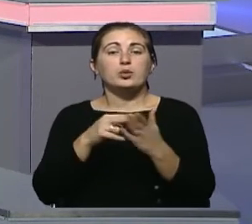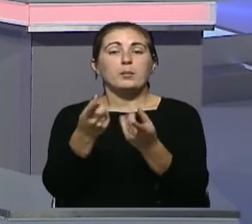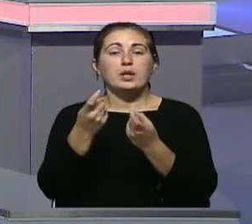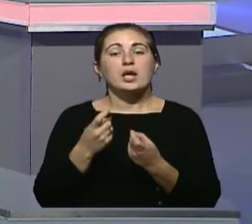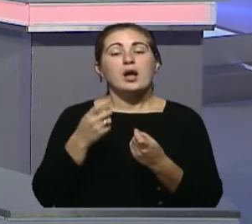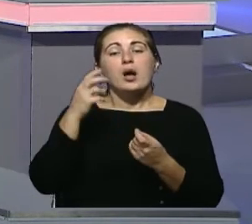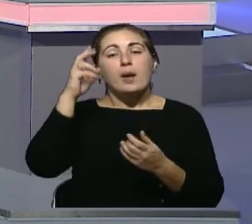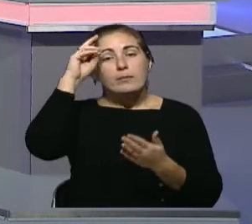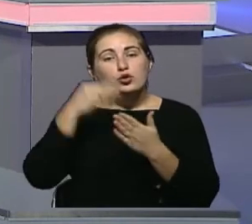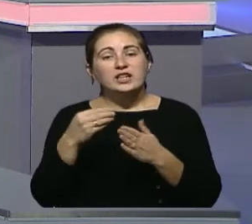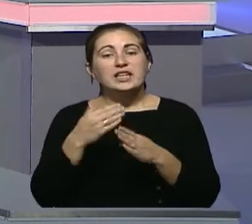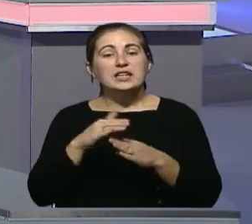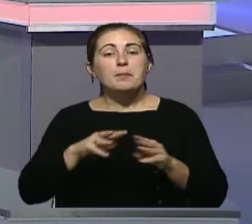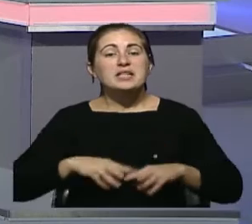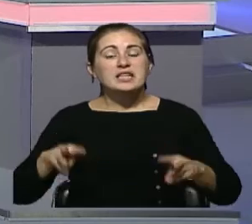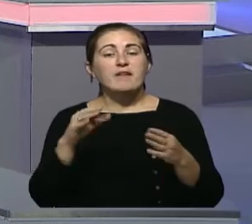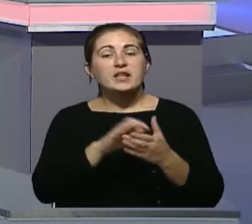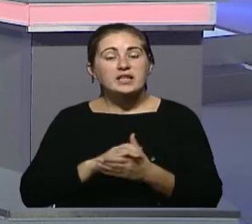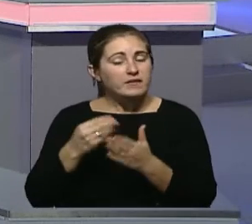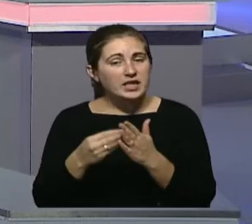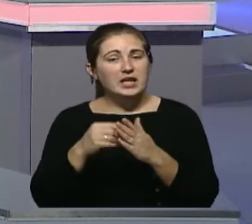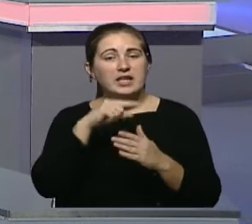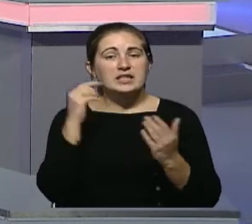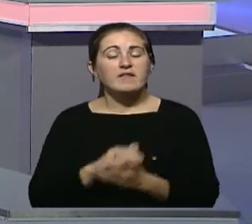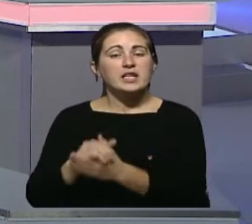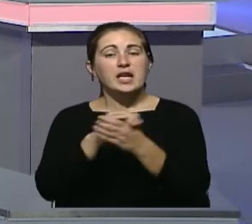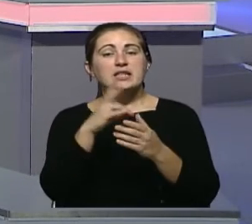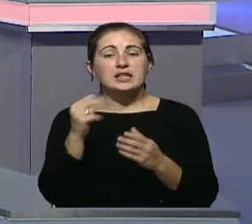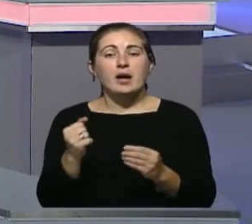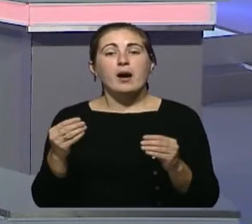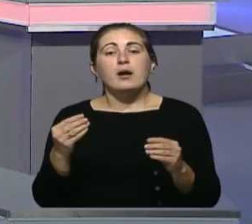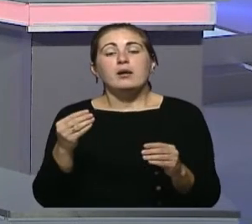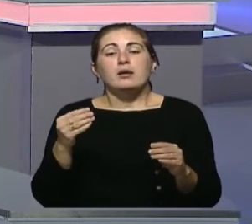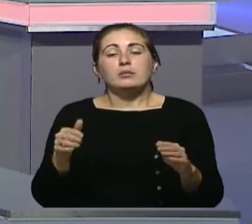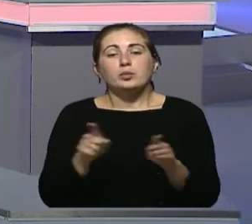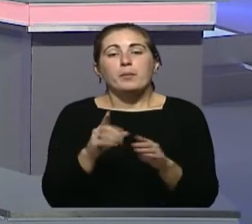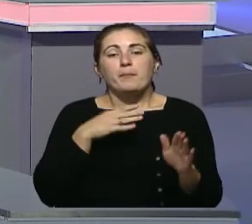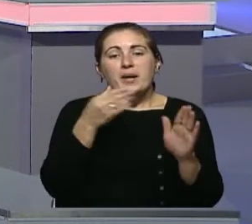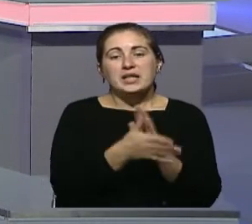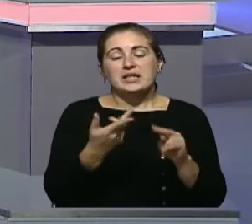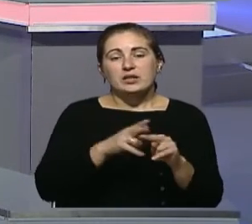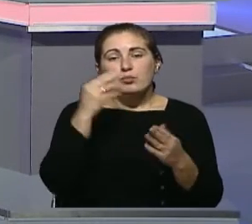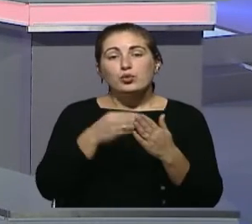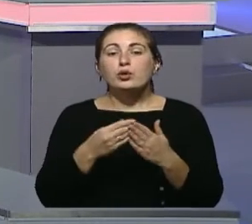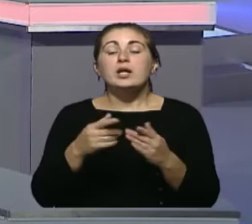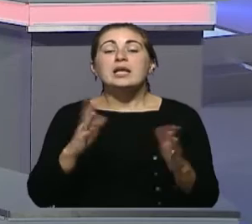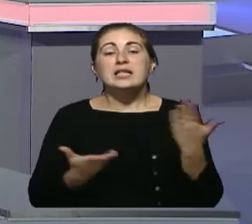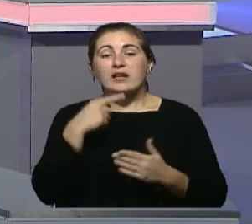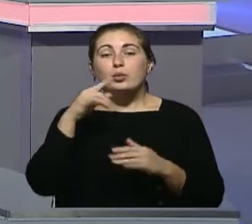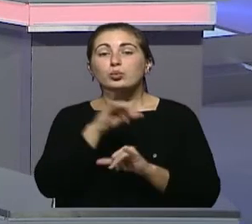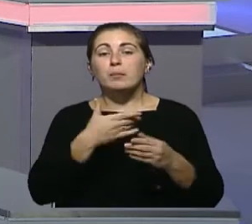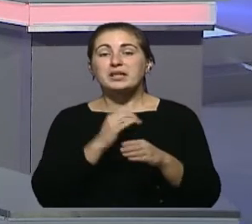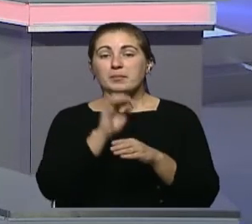кредит Министерства финансов Российской Федерации на покрытие вот дефицита бюджета. Если говорить, куда мы направляем наши